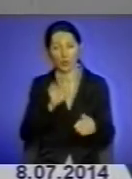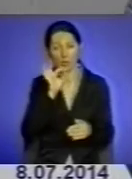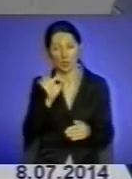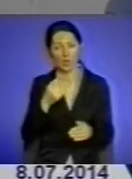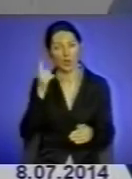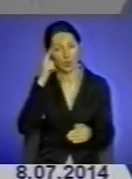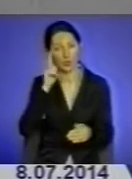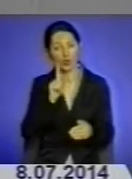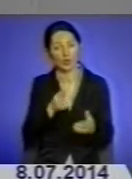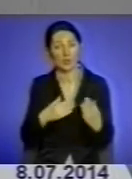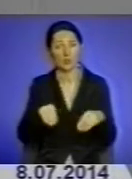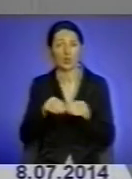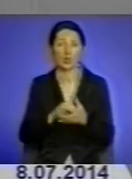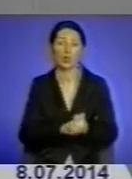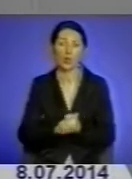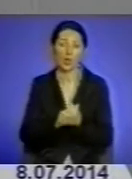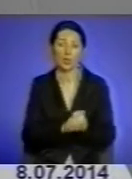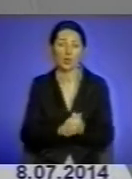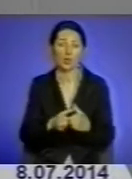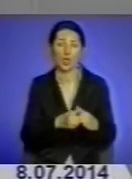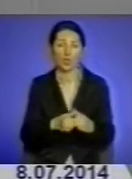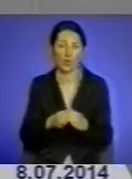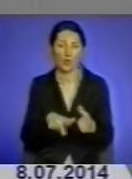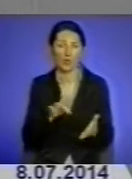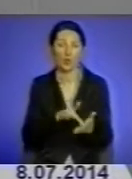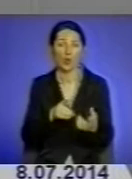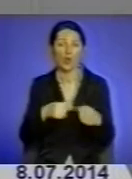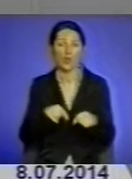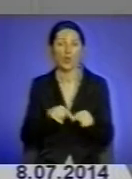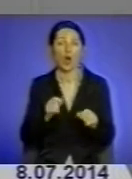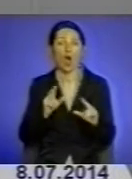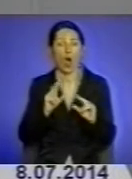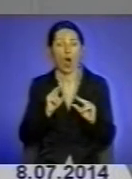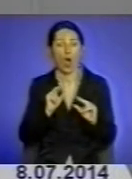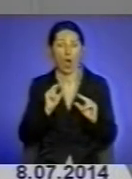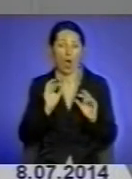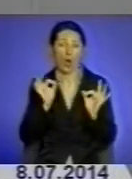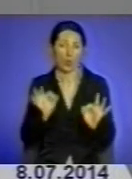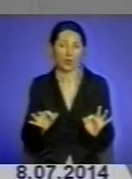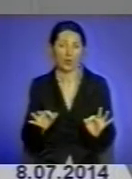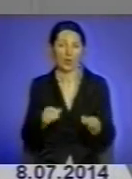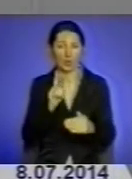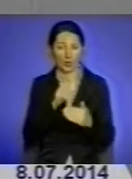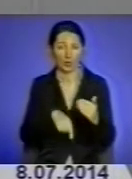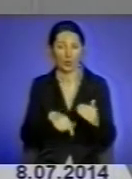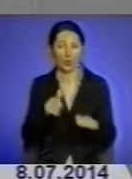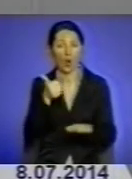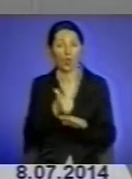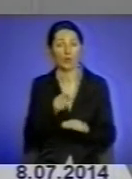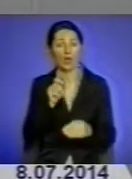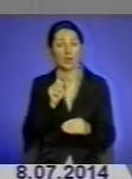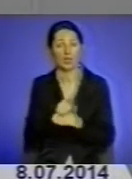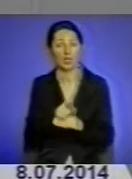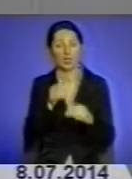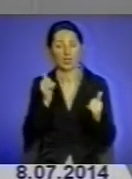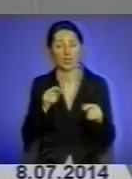з колективом міського відділу ми її оправдаємо. Основна наша задача зараз – це